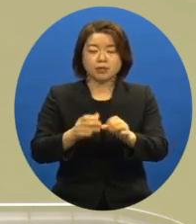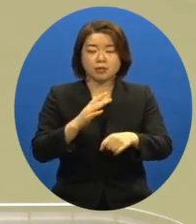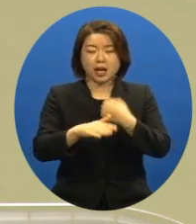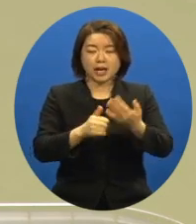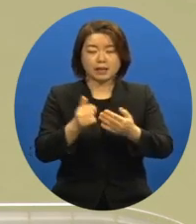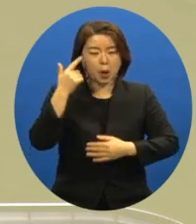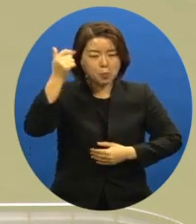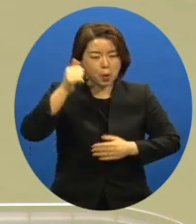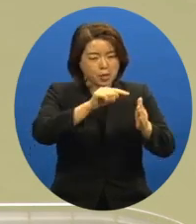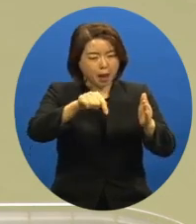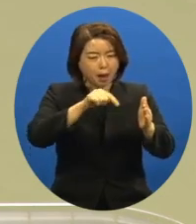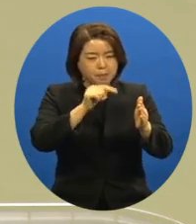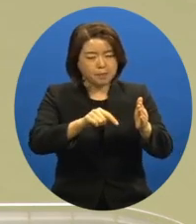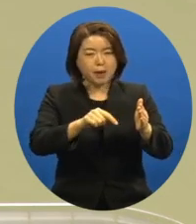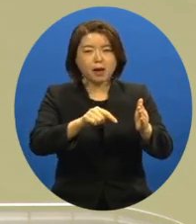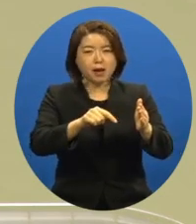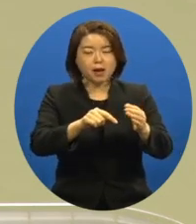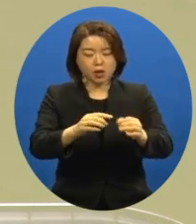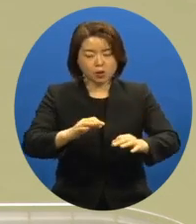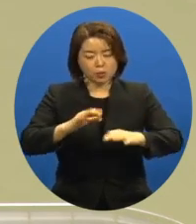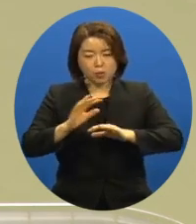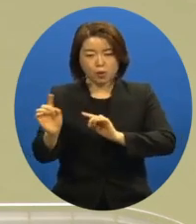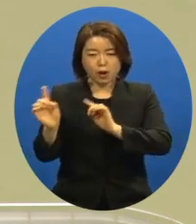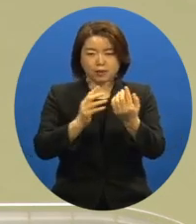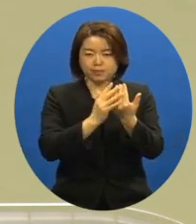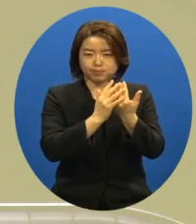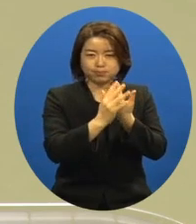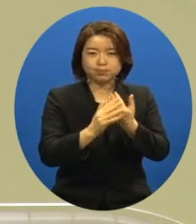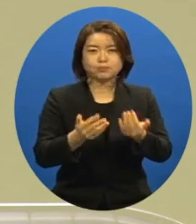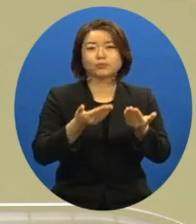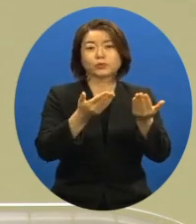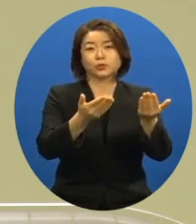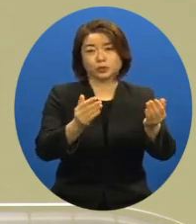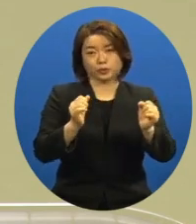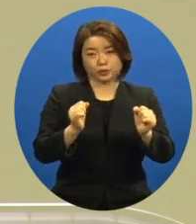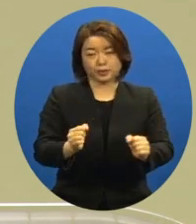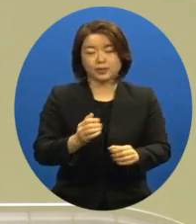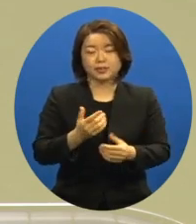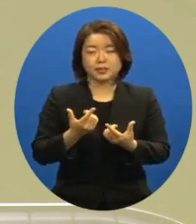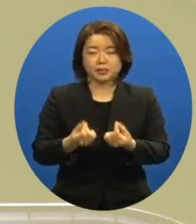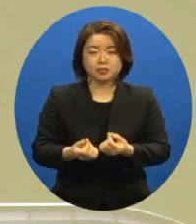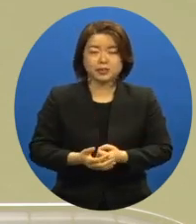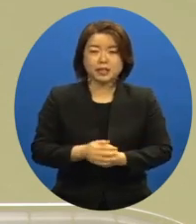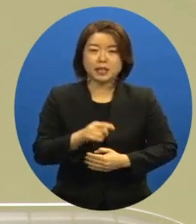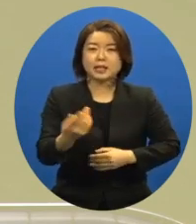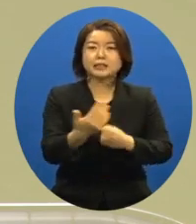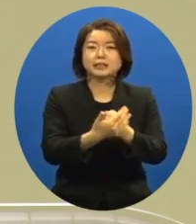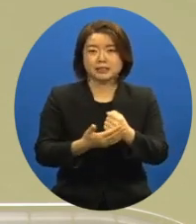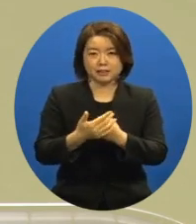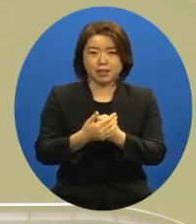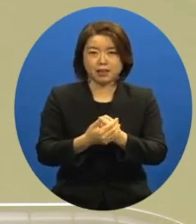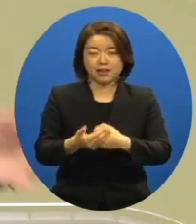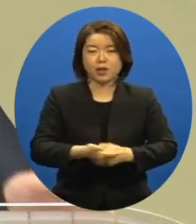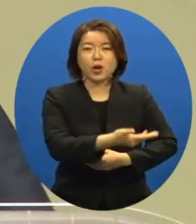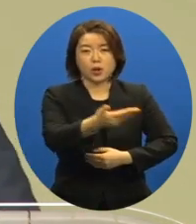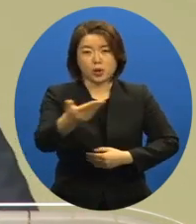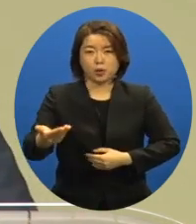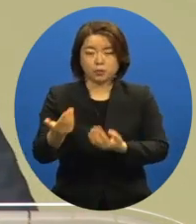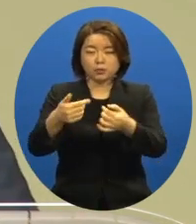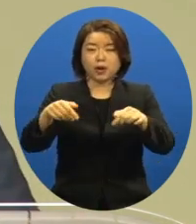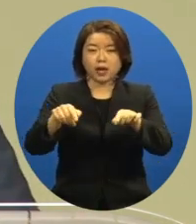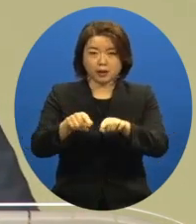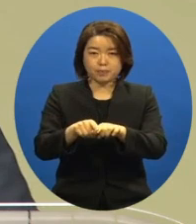마음에 놀라운 부흥을 주시고 계십니다. 그 은혜를 여러분들과